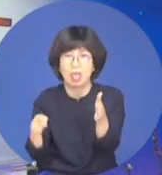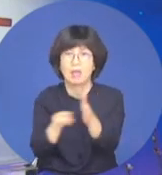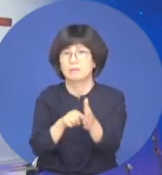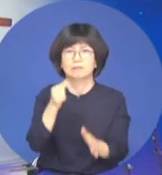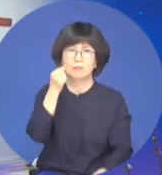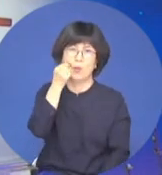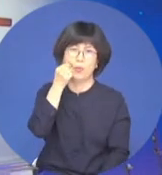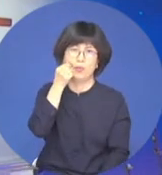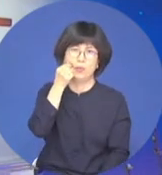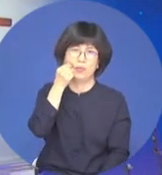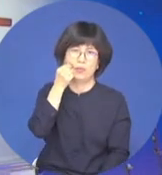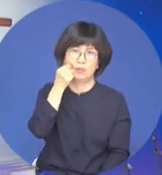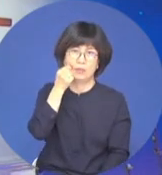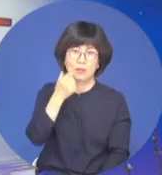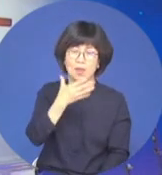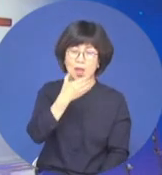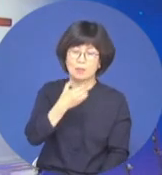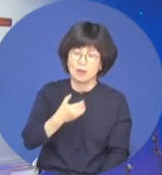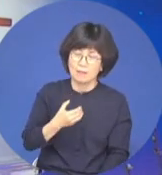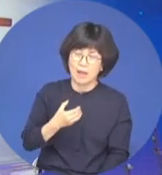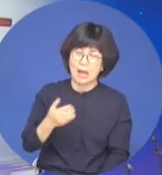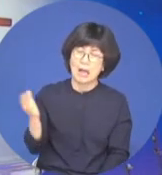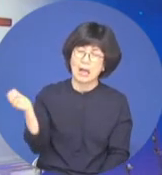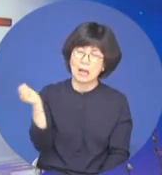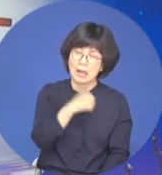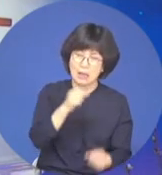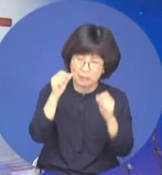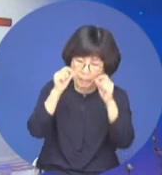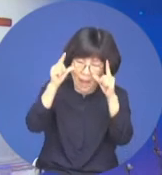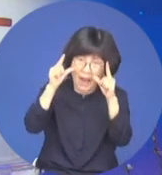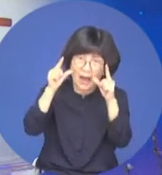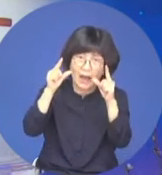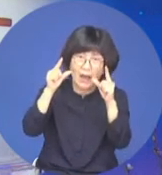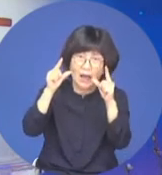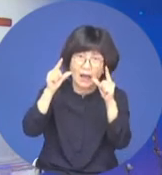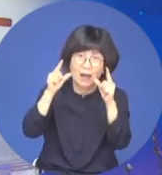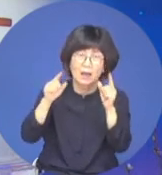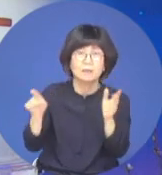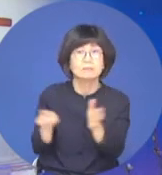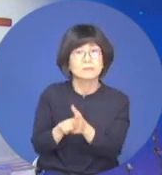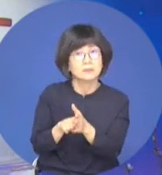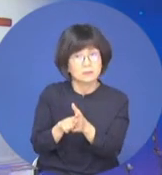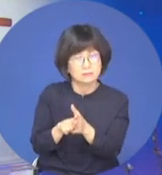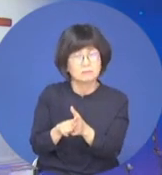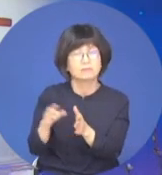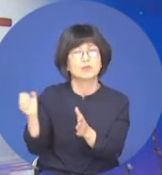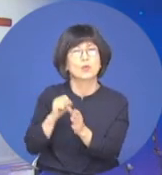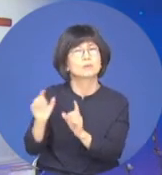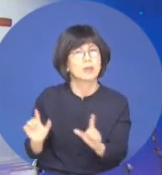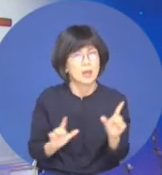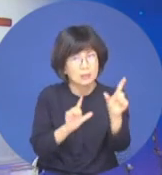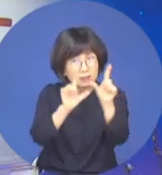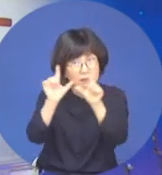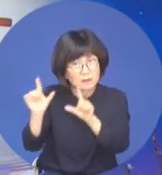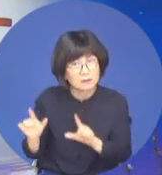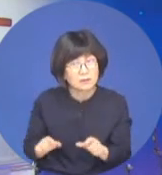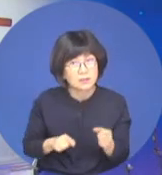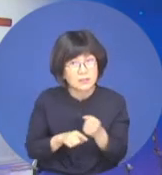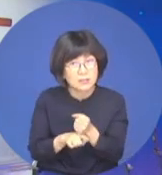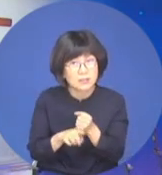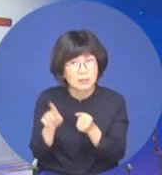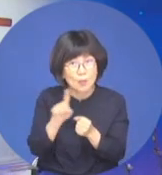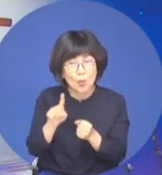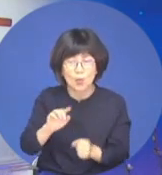아브라함이 깨달은 거죠. 아, 그렇구나. 믿음은 뭘로 사는 것? 믿음으로 사는 것이, 믿음으로 산다는 것은 뭐예요? 기다리는